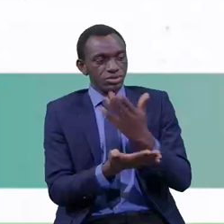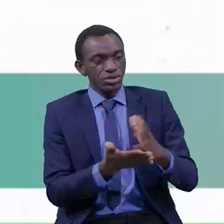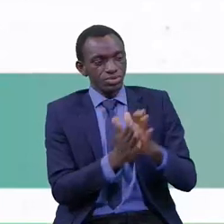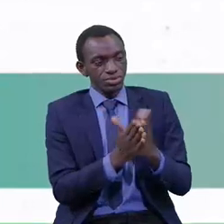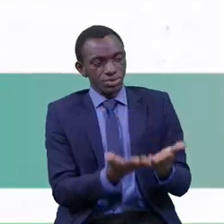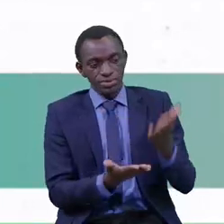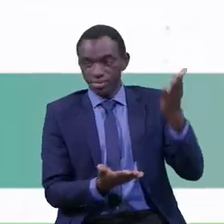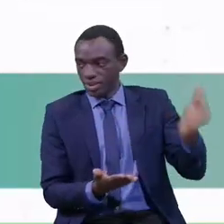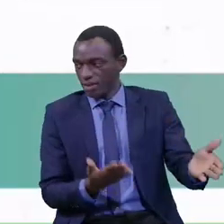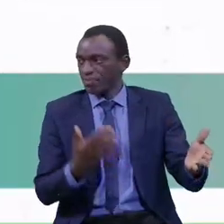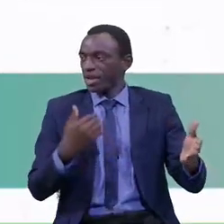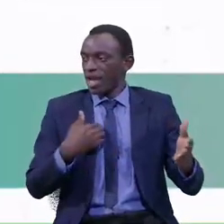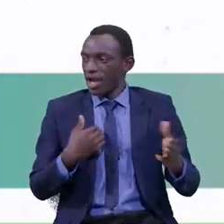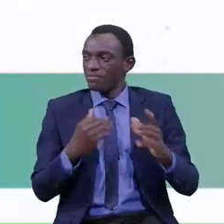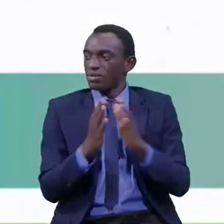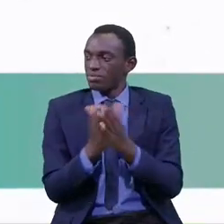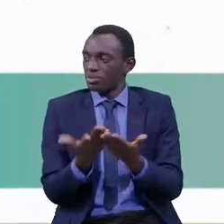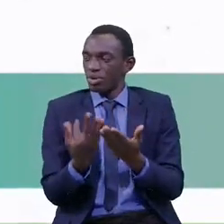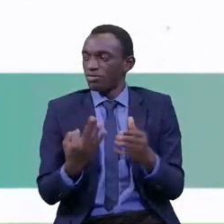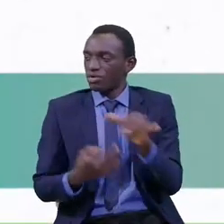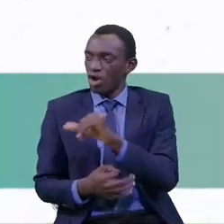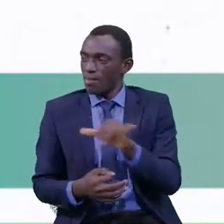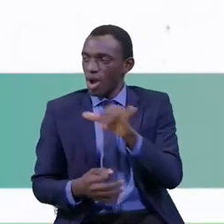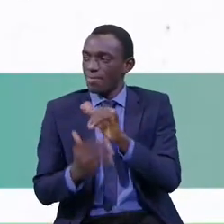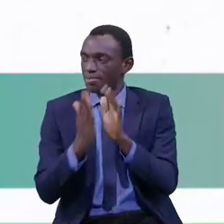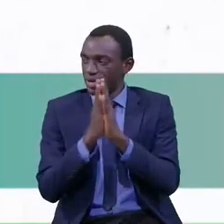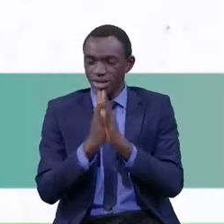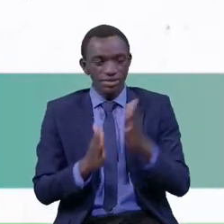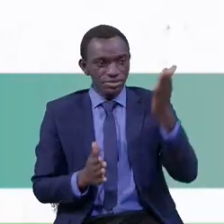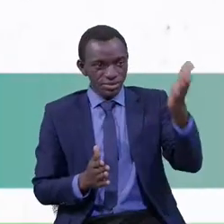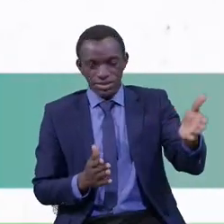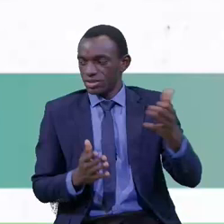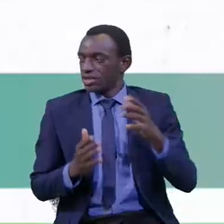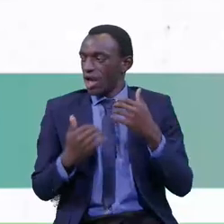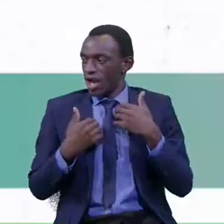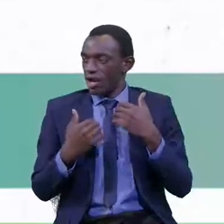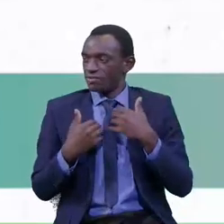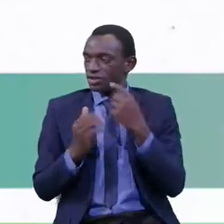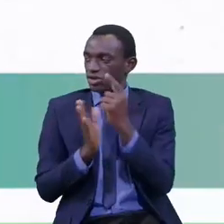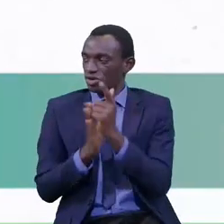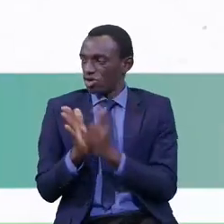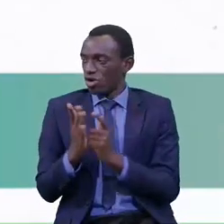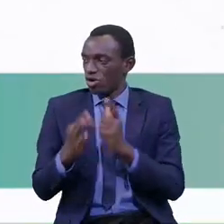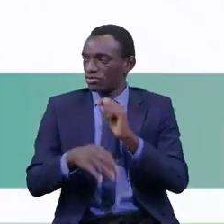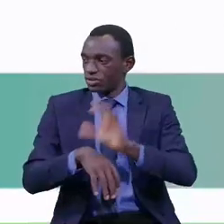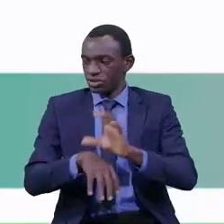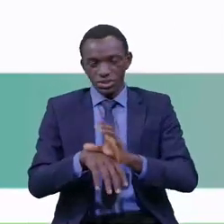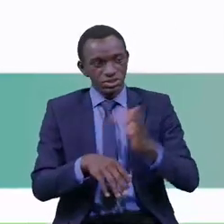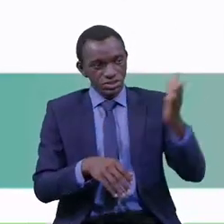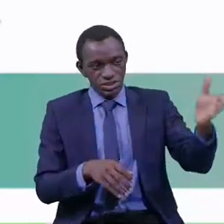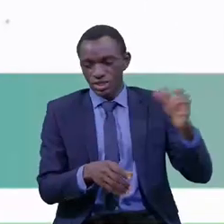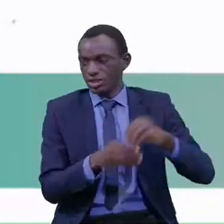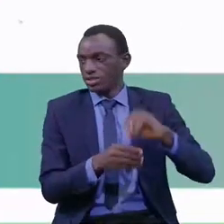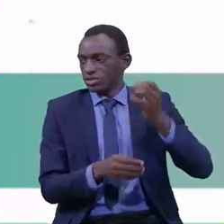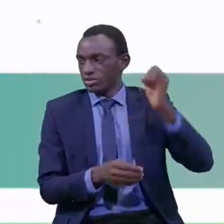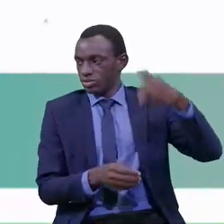Nous avons le livre de prière commune. Nous avons les constitutions de notre Église. Est-ce